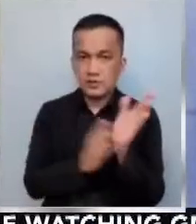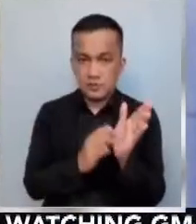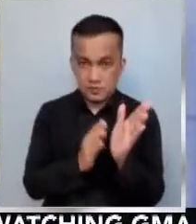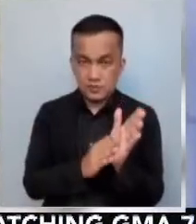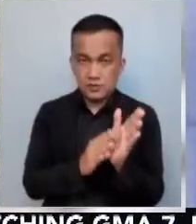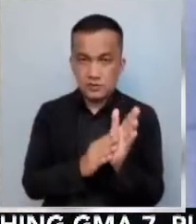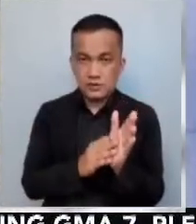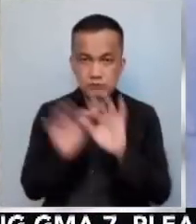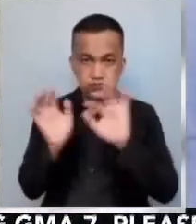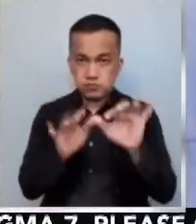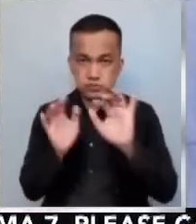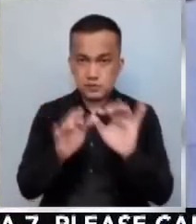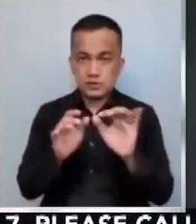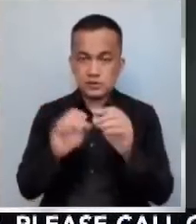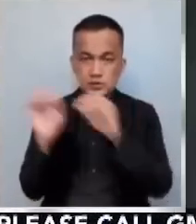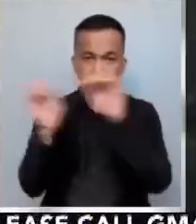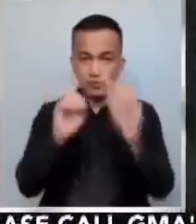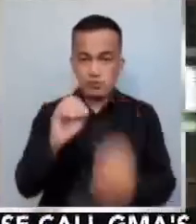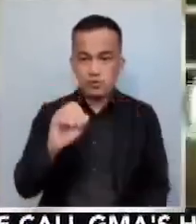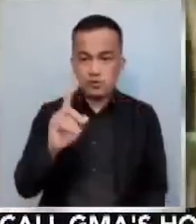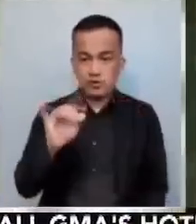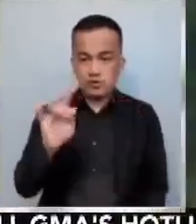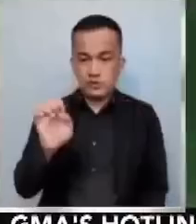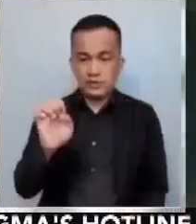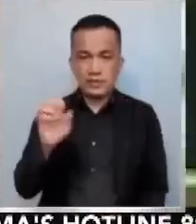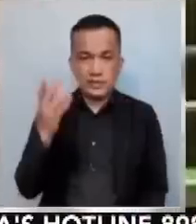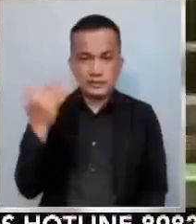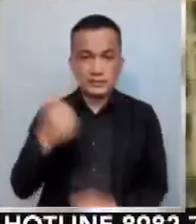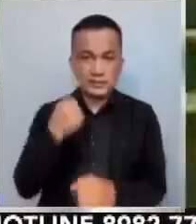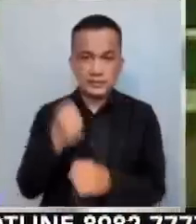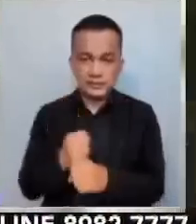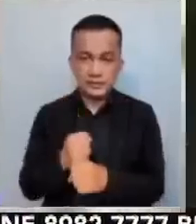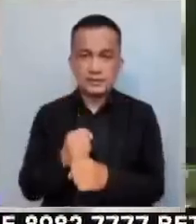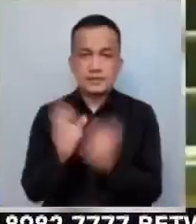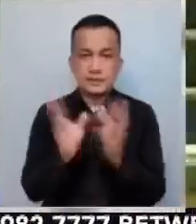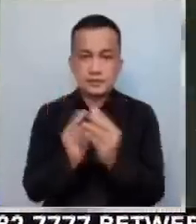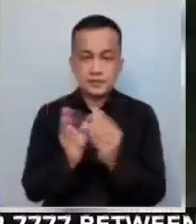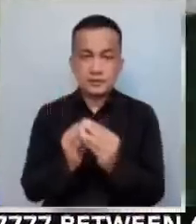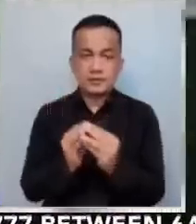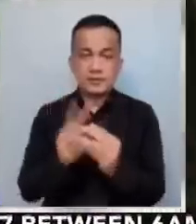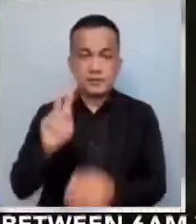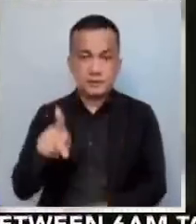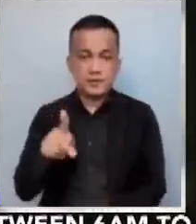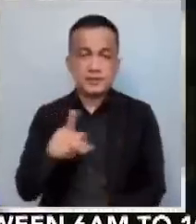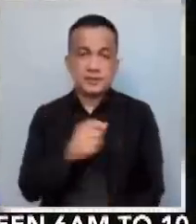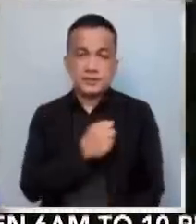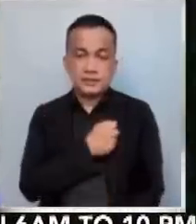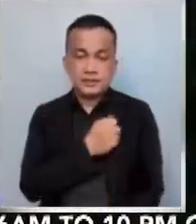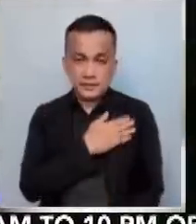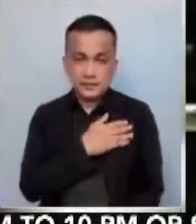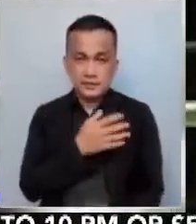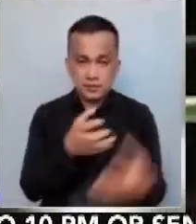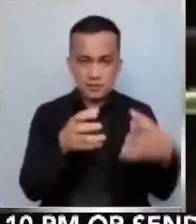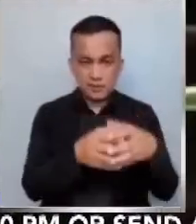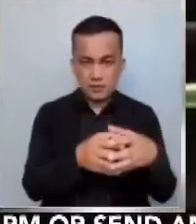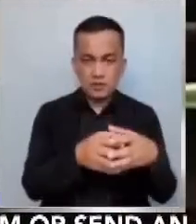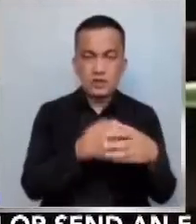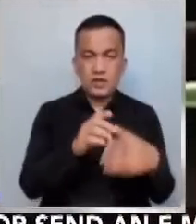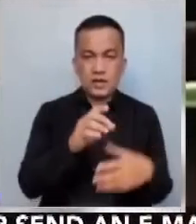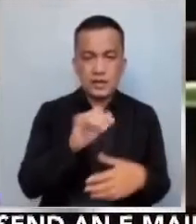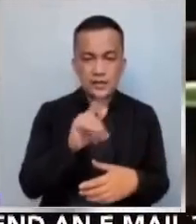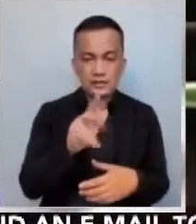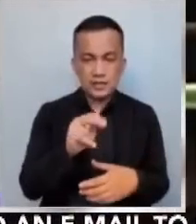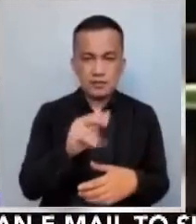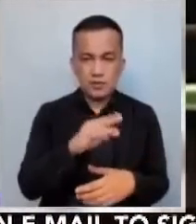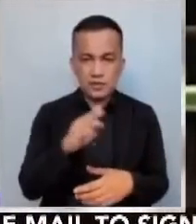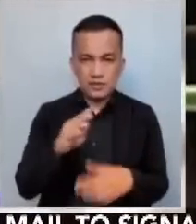sinalanta ng bagyong Odette noong nakaraang taon. Nakipagpulong din si VP Sara sa mga bumubuo ng grupong alyansa Bulanon alang sa Kabag-uhan